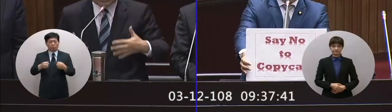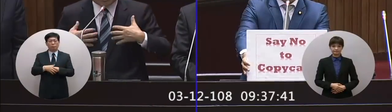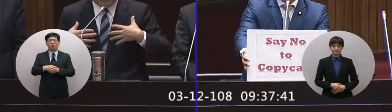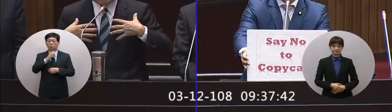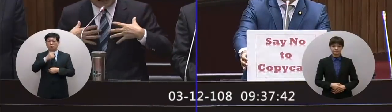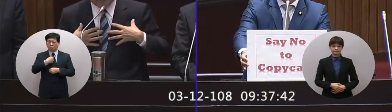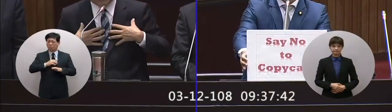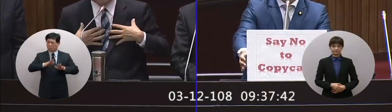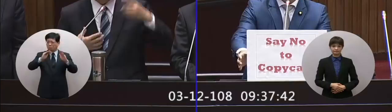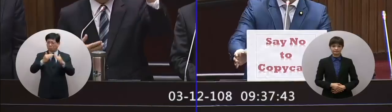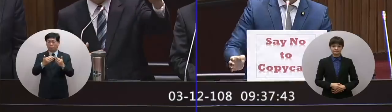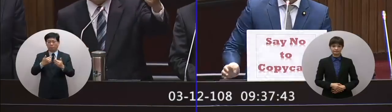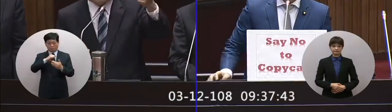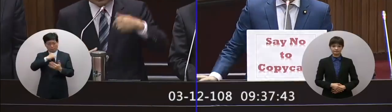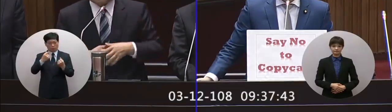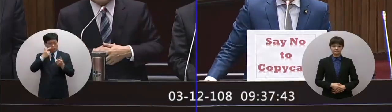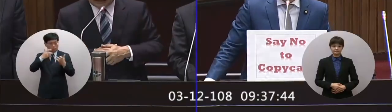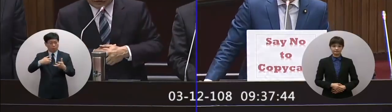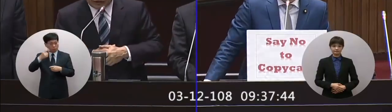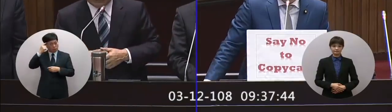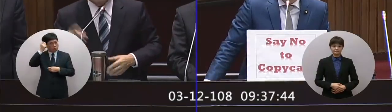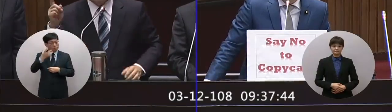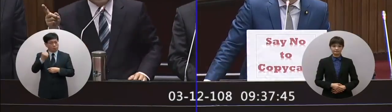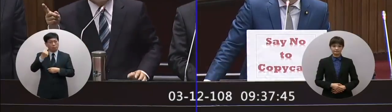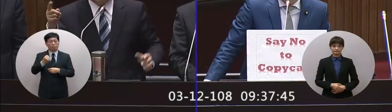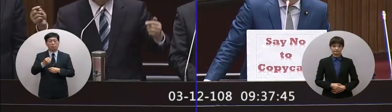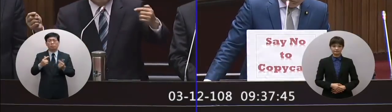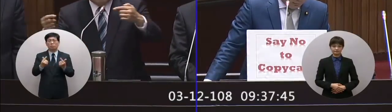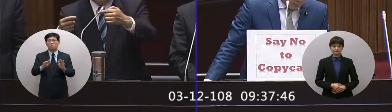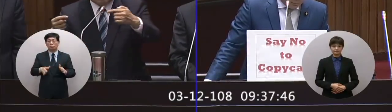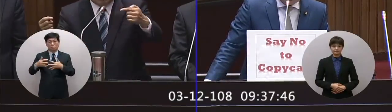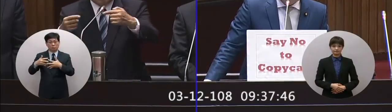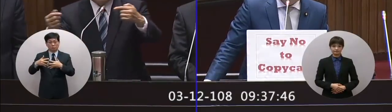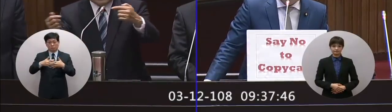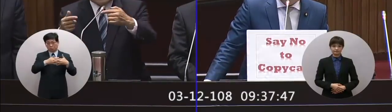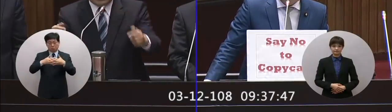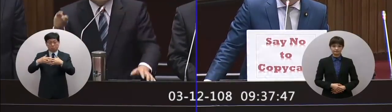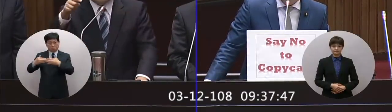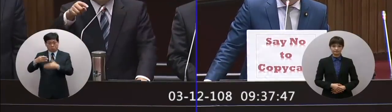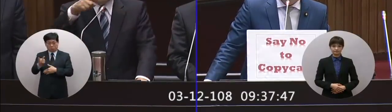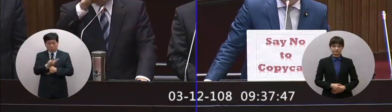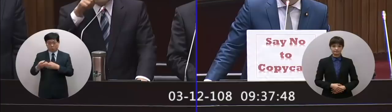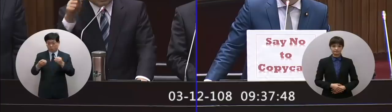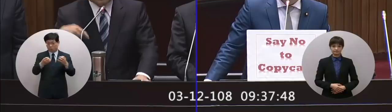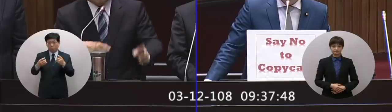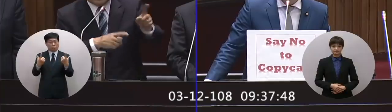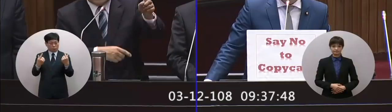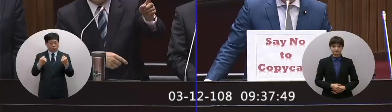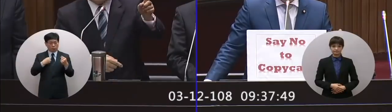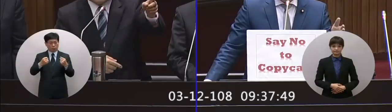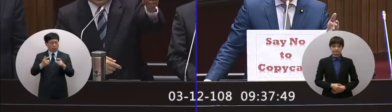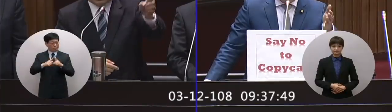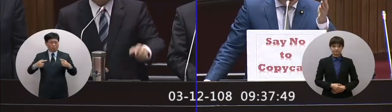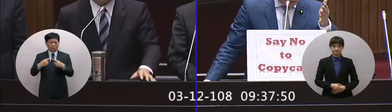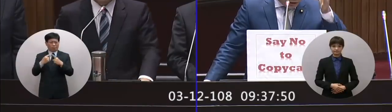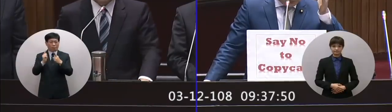们先进国家台湾也重视智慧财产权，现在美国跟中国在谈的里面也是最大